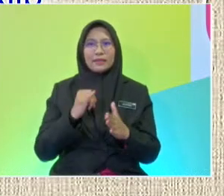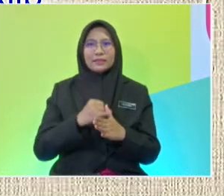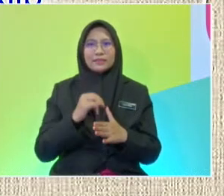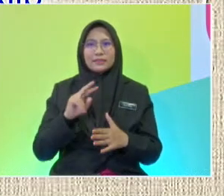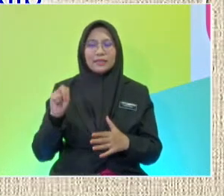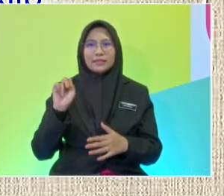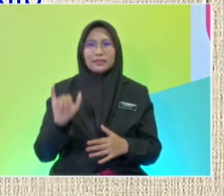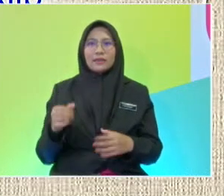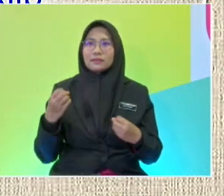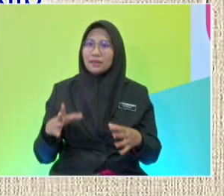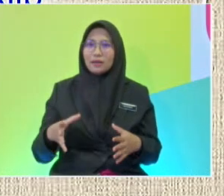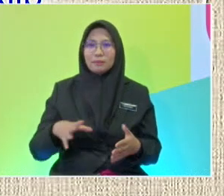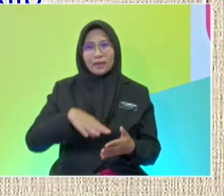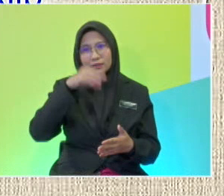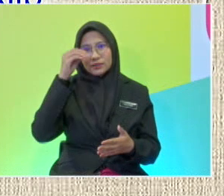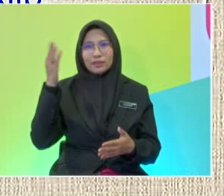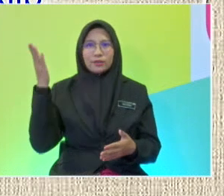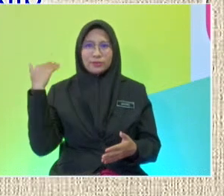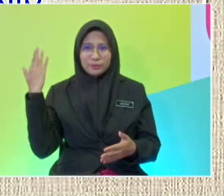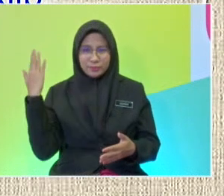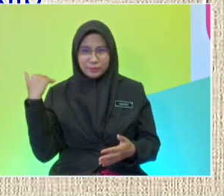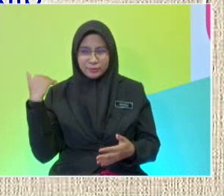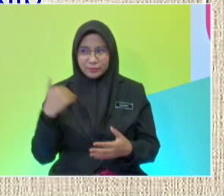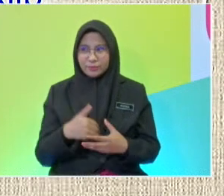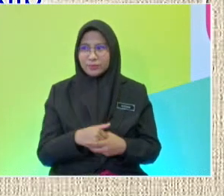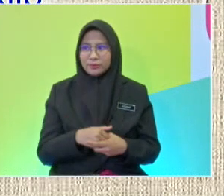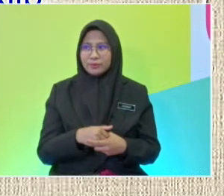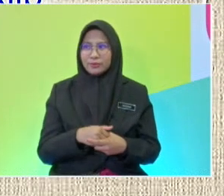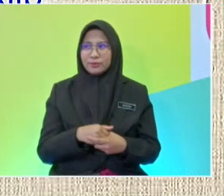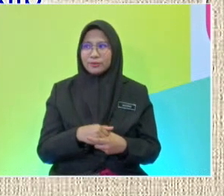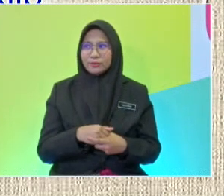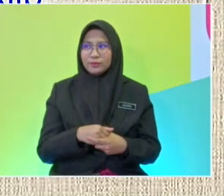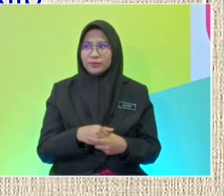fitur berikut digunakan dalam menyunting klik video menggunakan Adobe